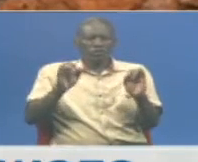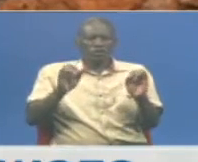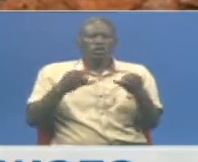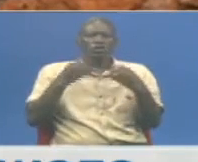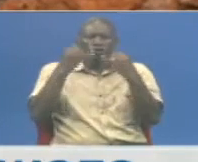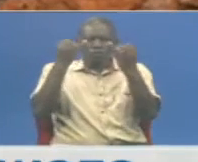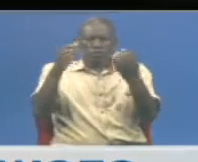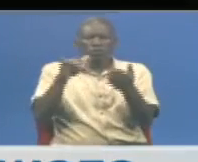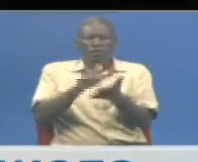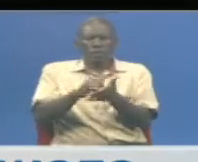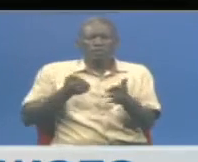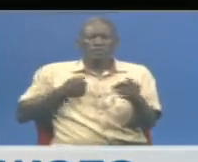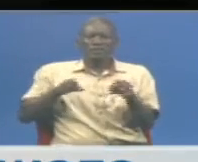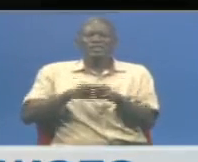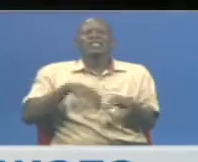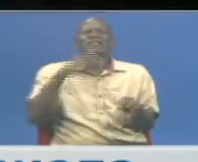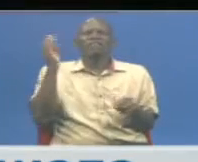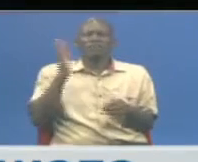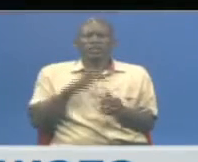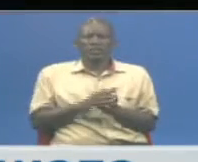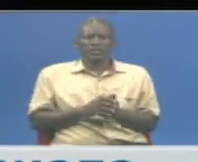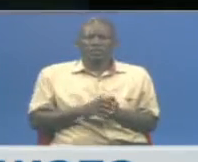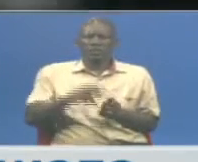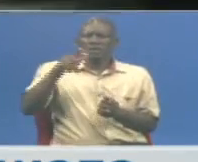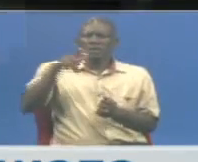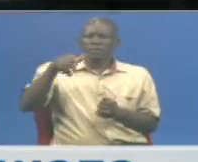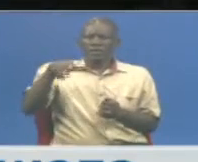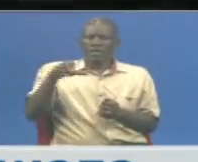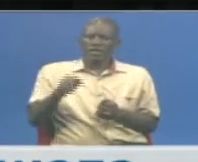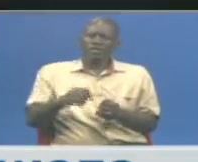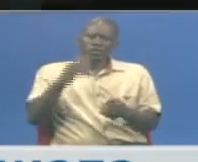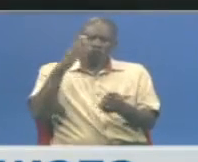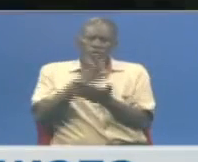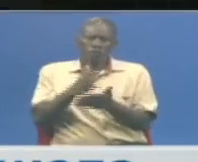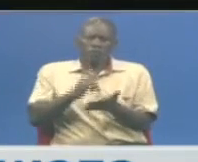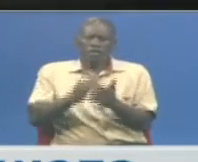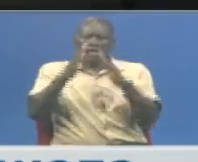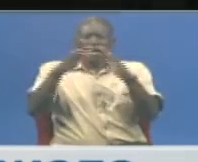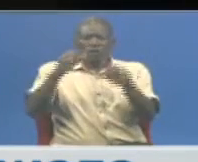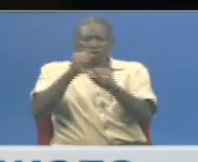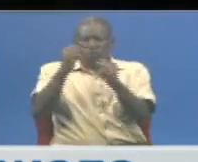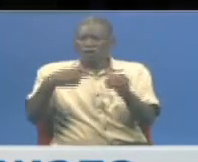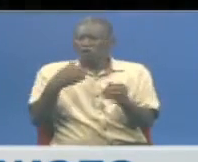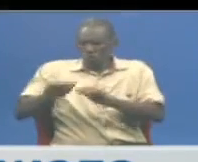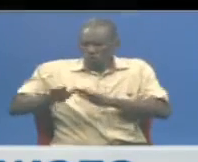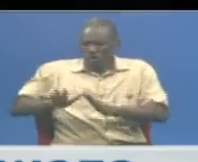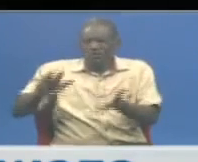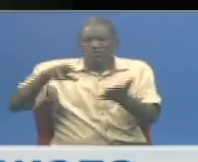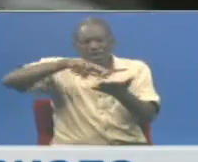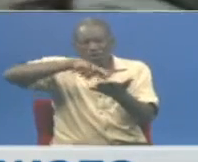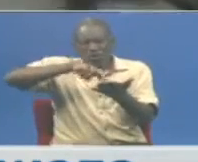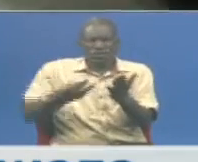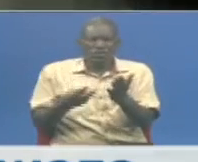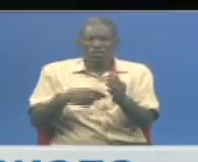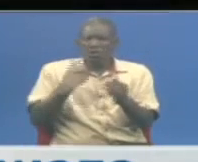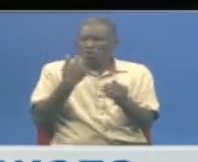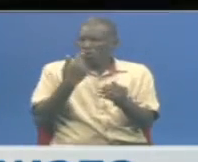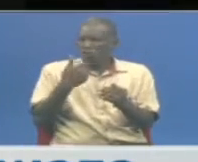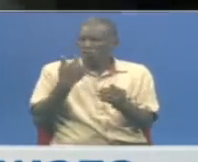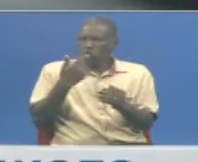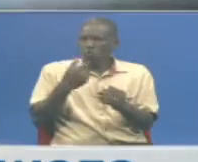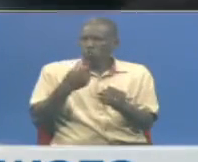dadangu alituacha. The PS has now established that domestic workers who abandon their contracts or who fall prey to